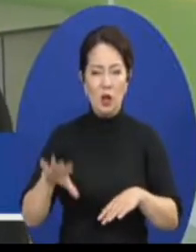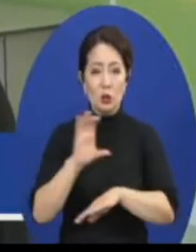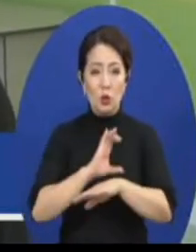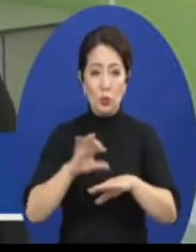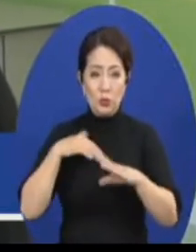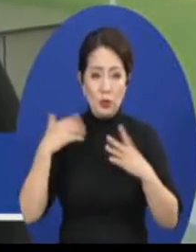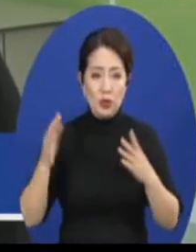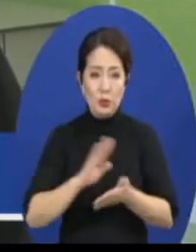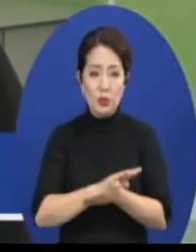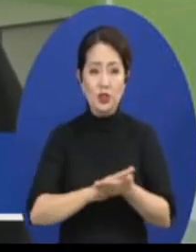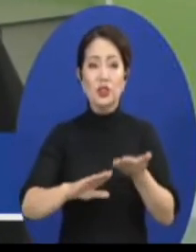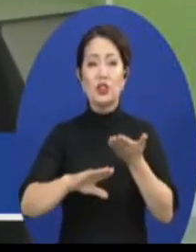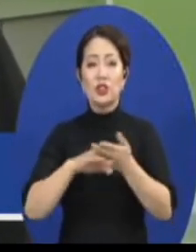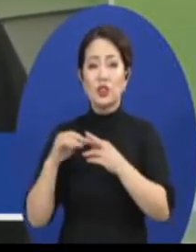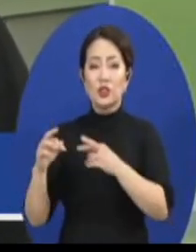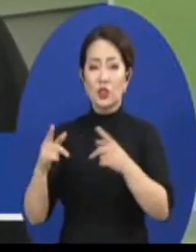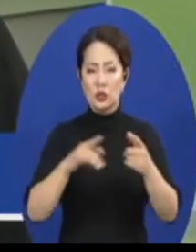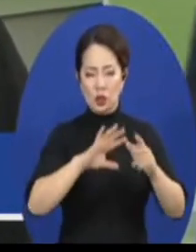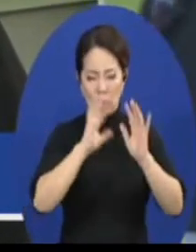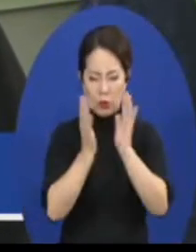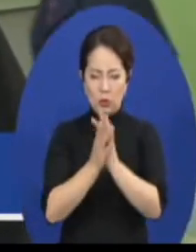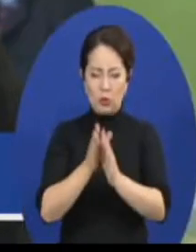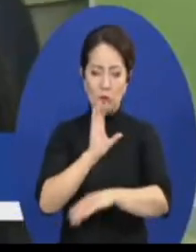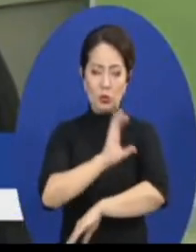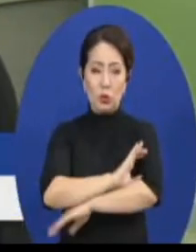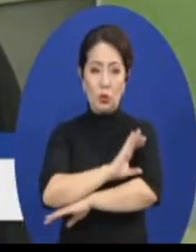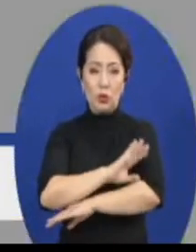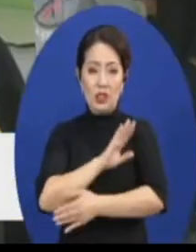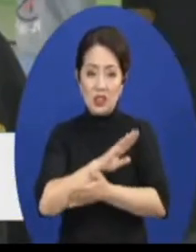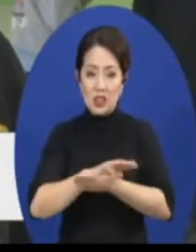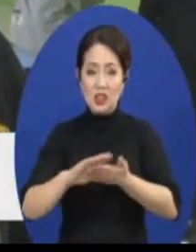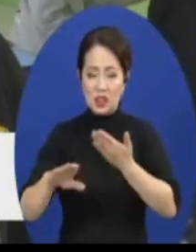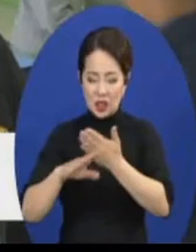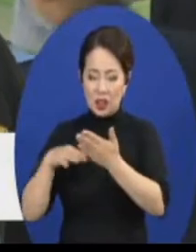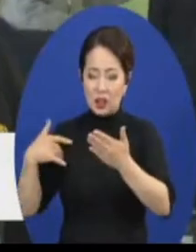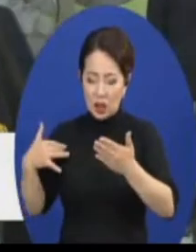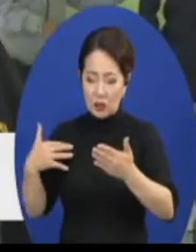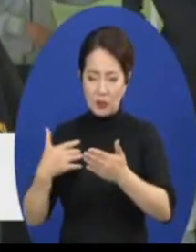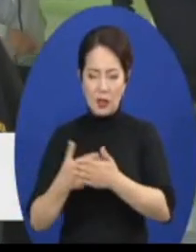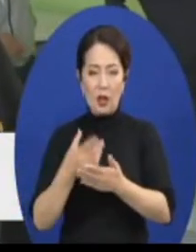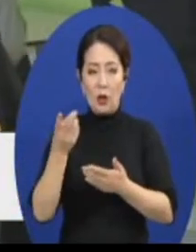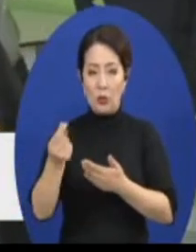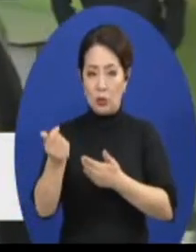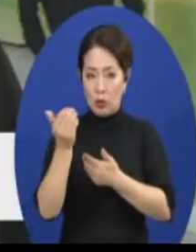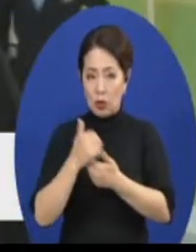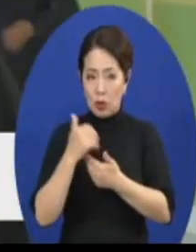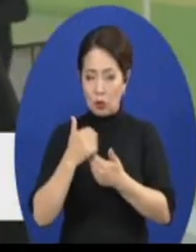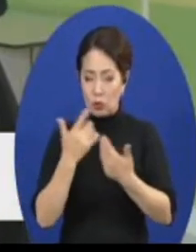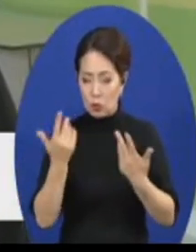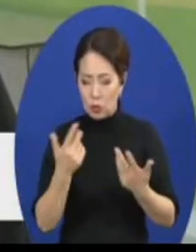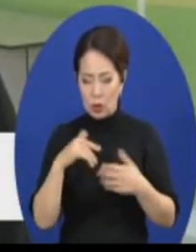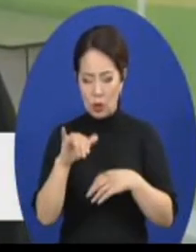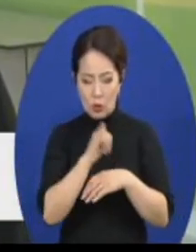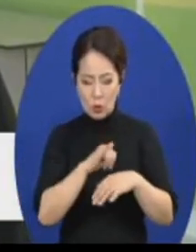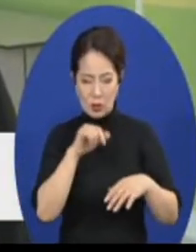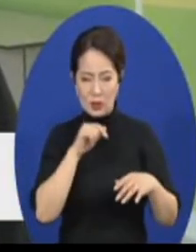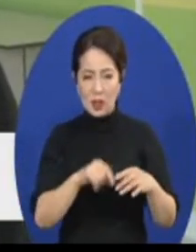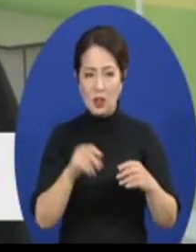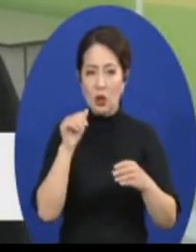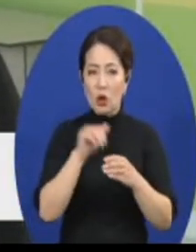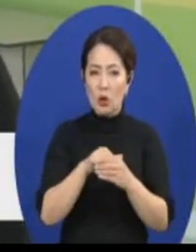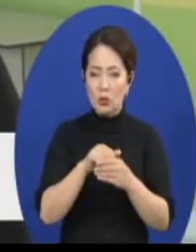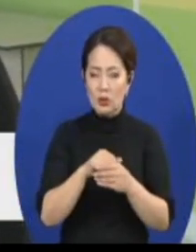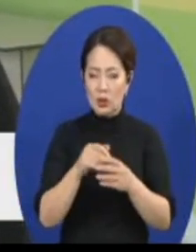байгаа. За баг бүх сургуулиудаа бол одоо шинчилээд явж байна. Хөрөнгө оруулалтын үр дүн энэ улсаас одоо оруулж